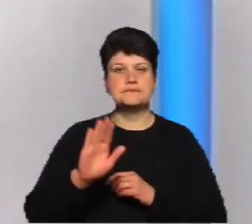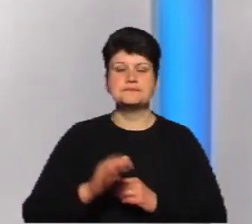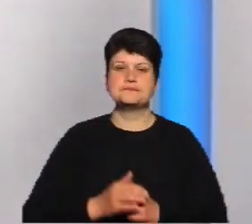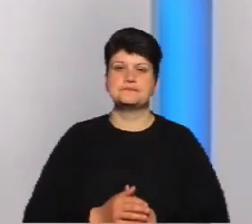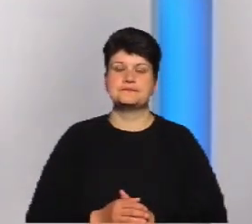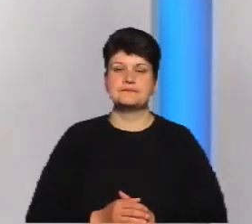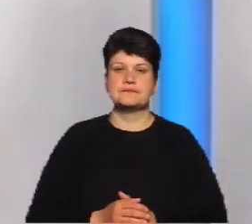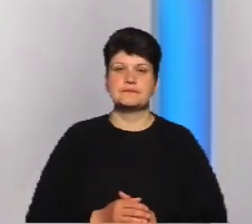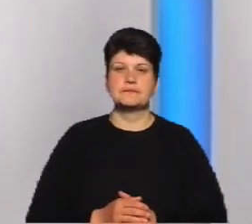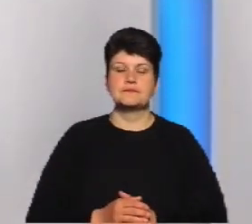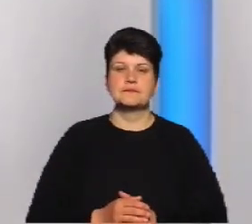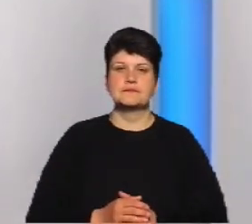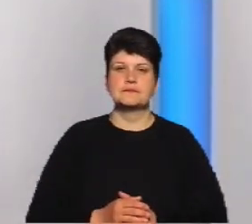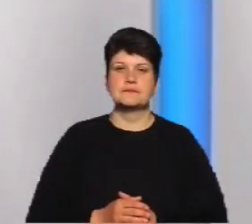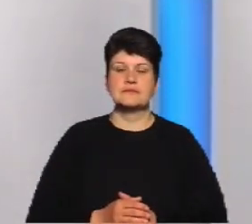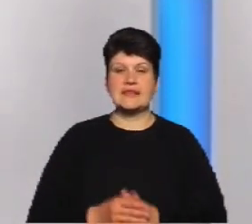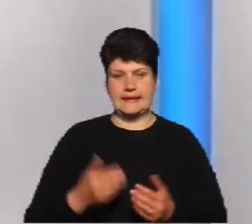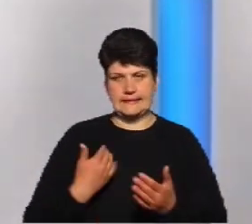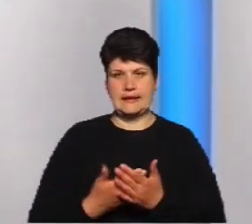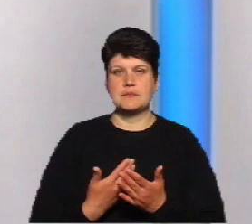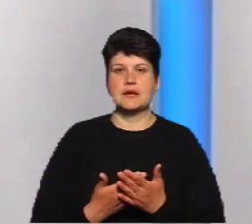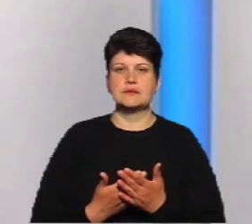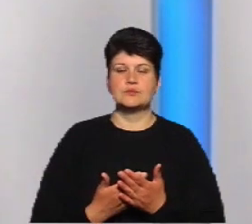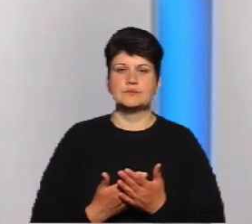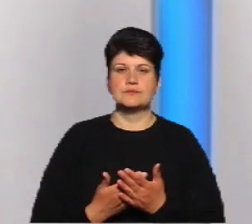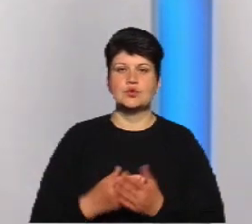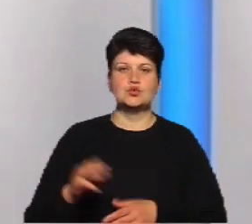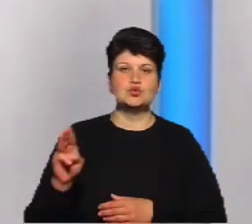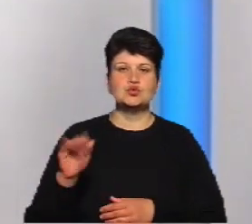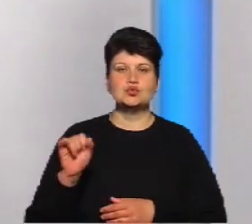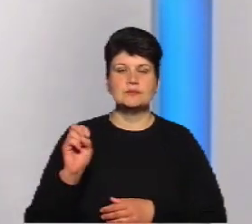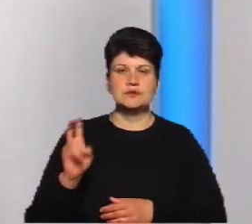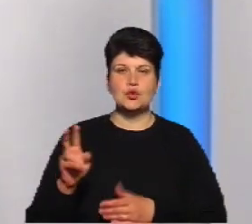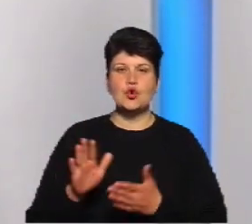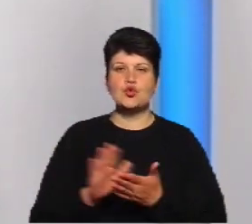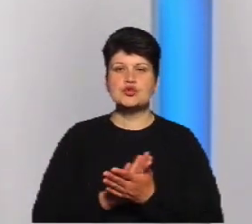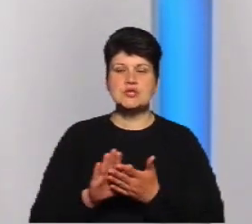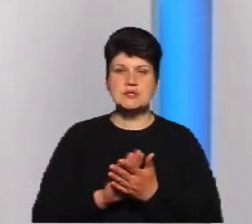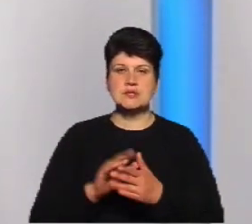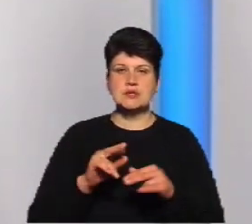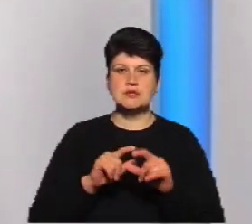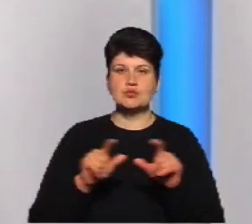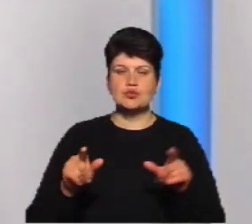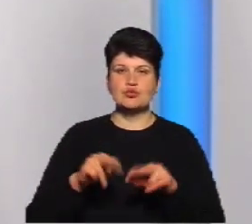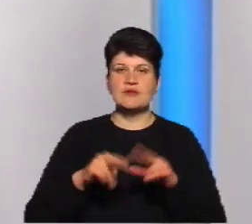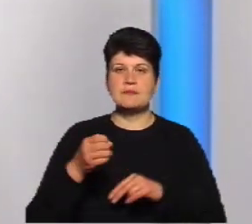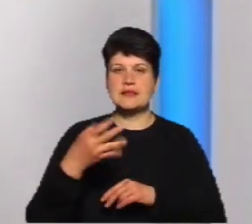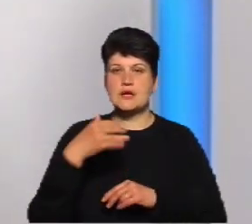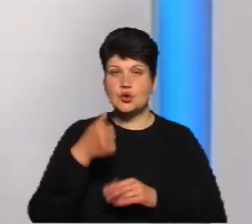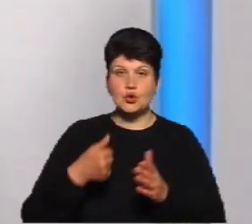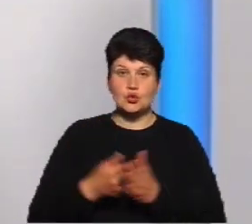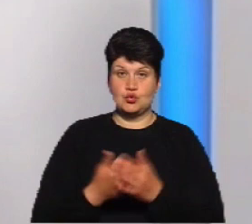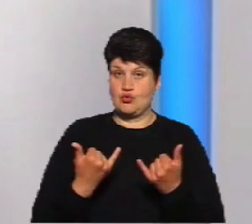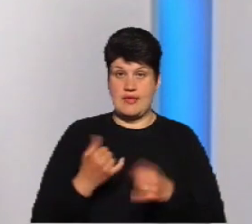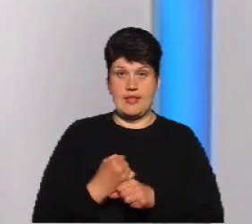Нас, для прикладу, в Шумську очисні будувалися в 2015 році, дотепер не працюють.